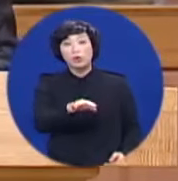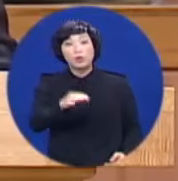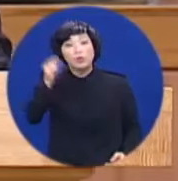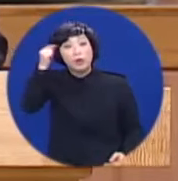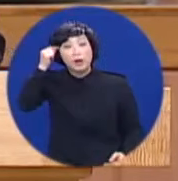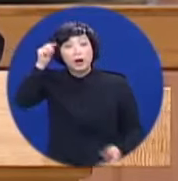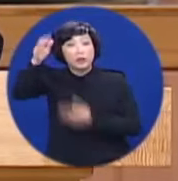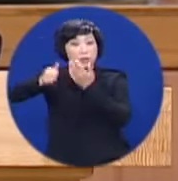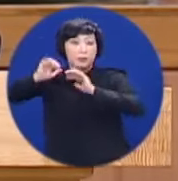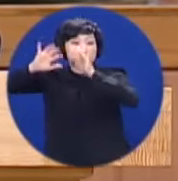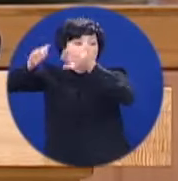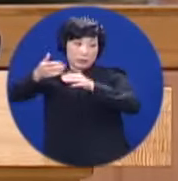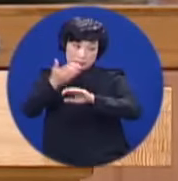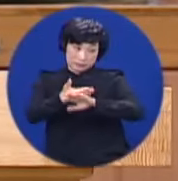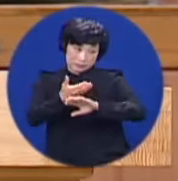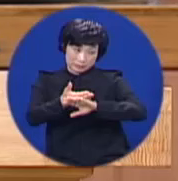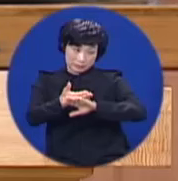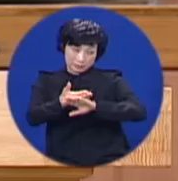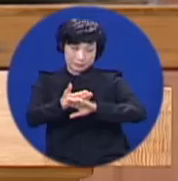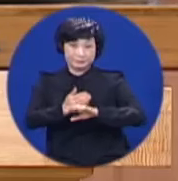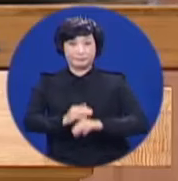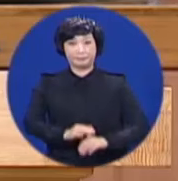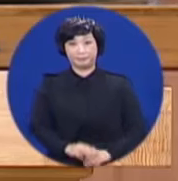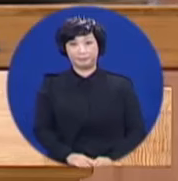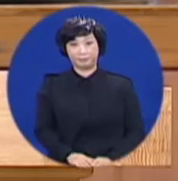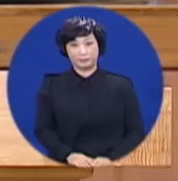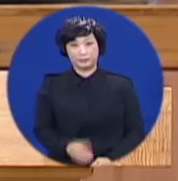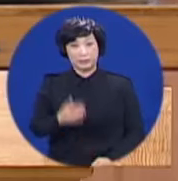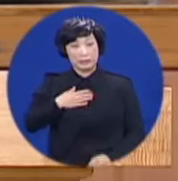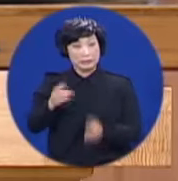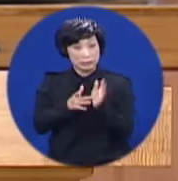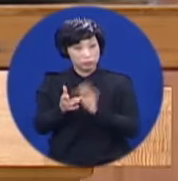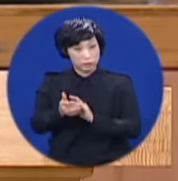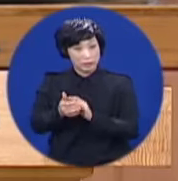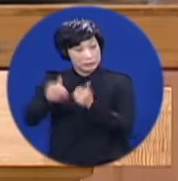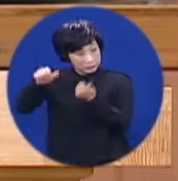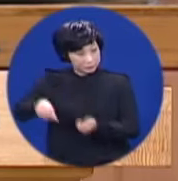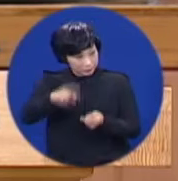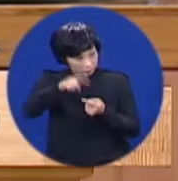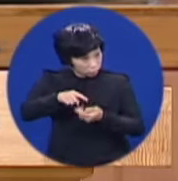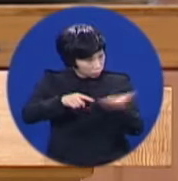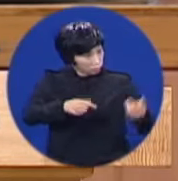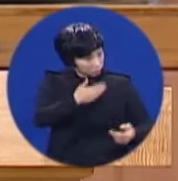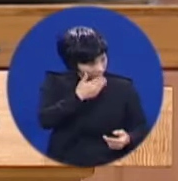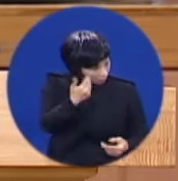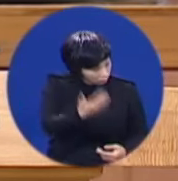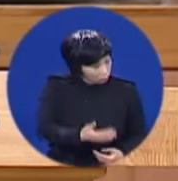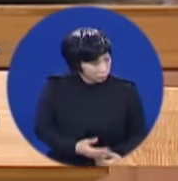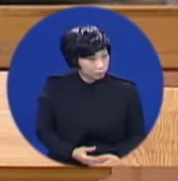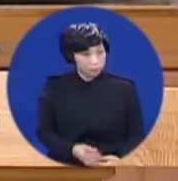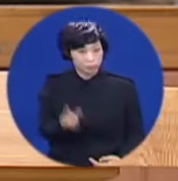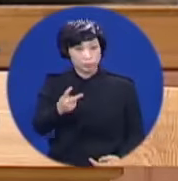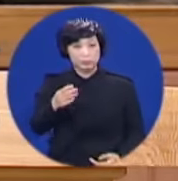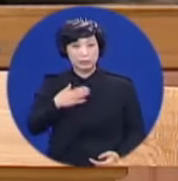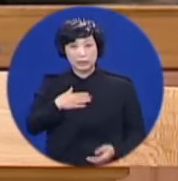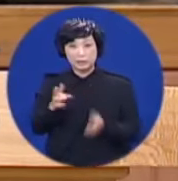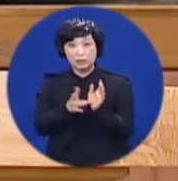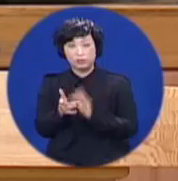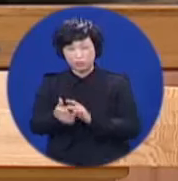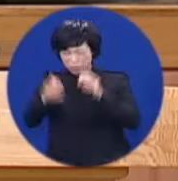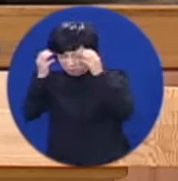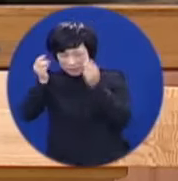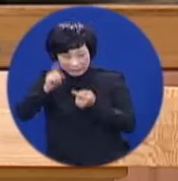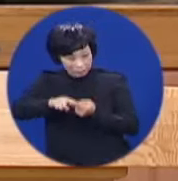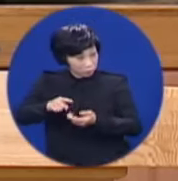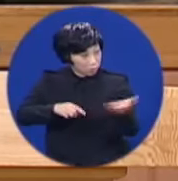하늘나라는 그런 나라가 아니야. 내가 받는 침례를 받으며 내가 받는